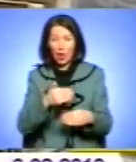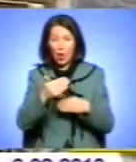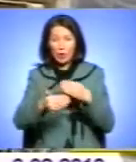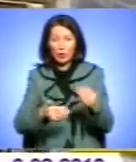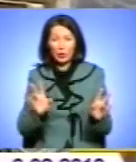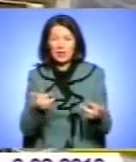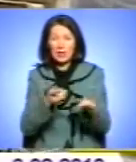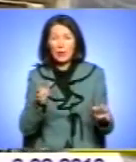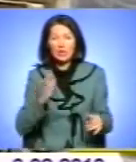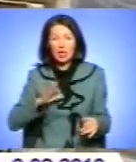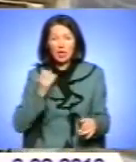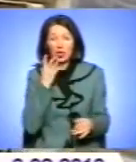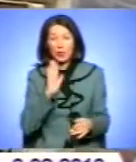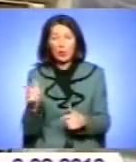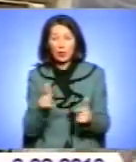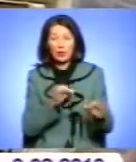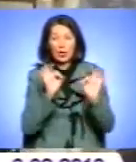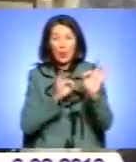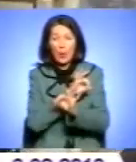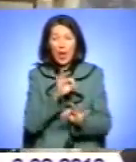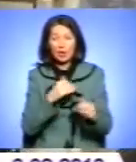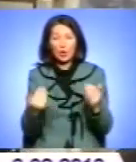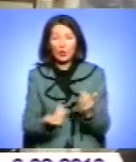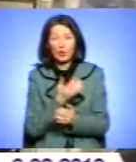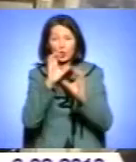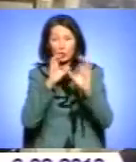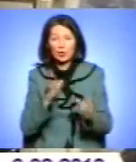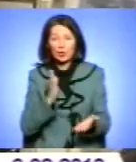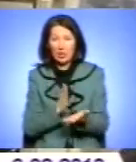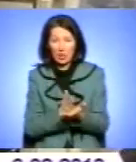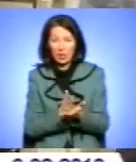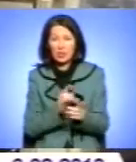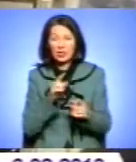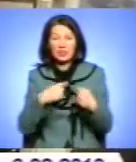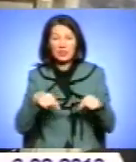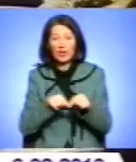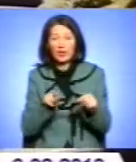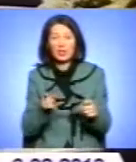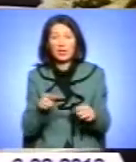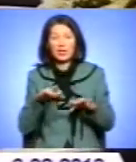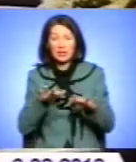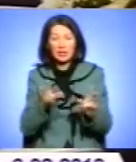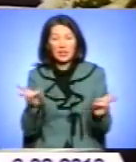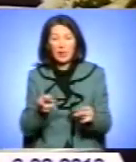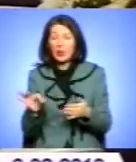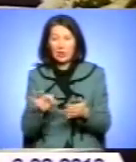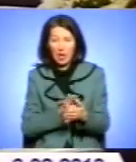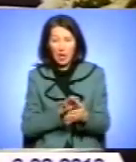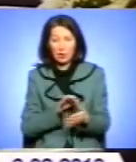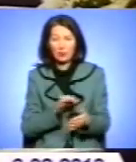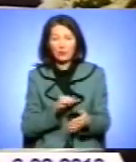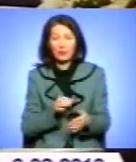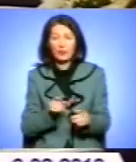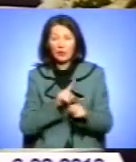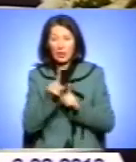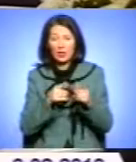нової Конституції. Адже є певні сфери, де дії мають бути негайними. Одна з них – це судова система. Також, зазначив Віктор Янукович, реформи